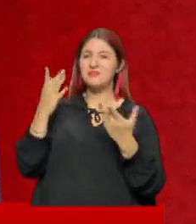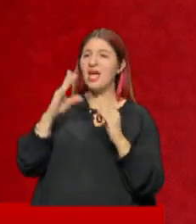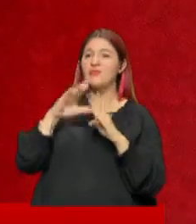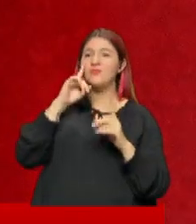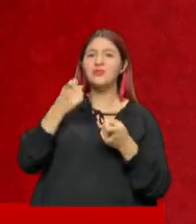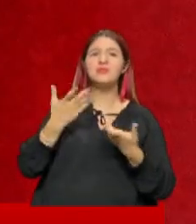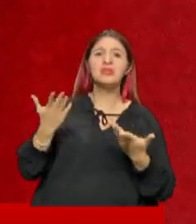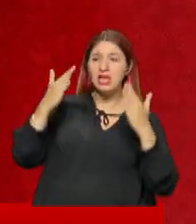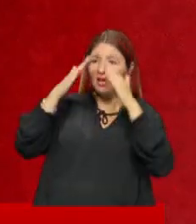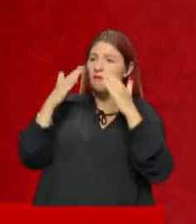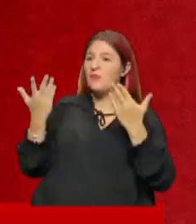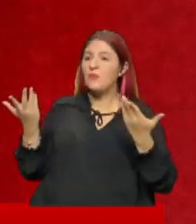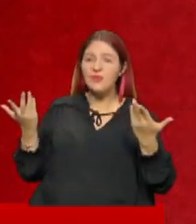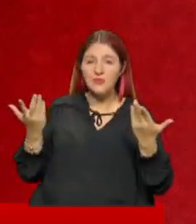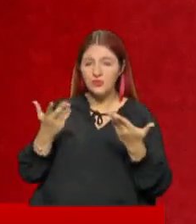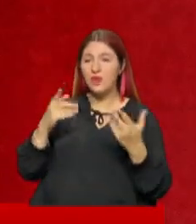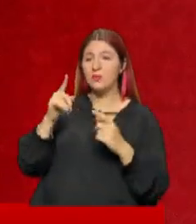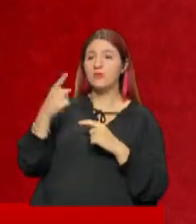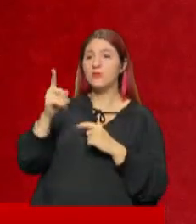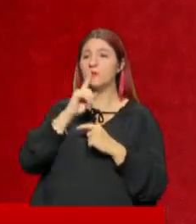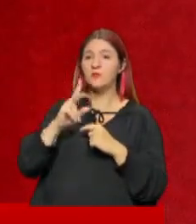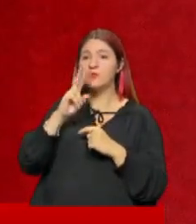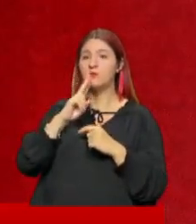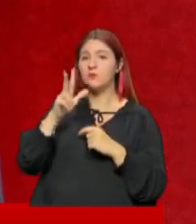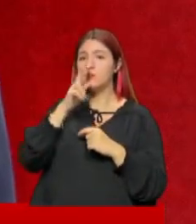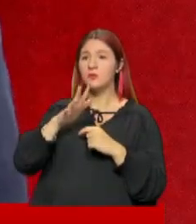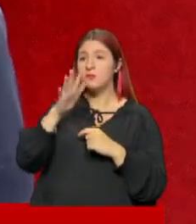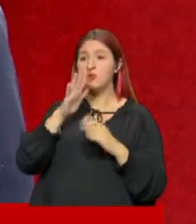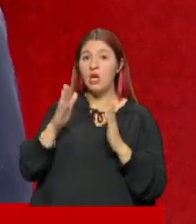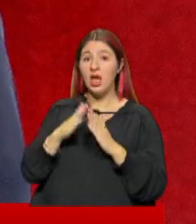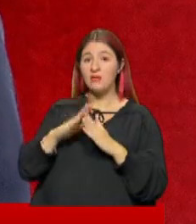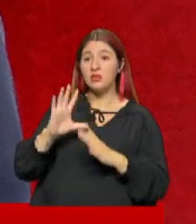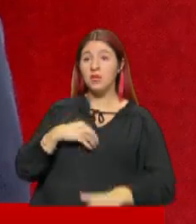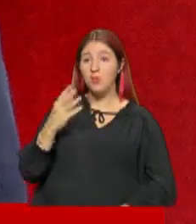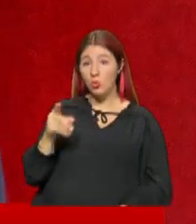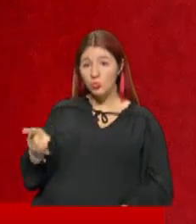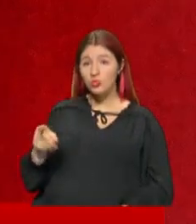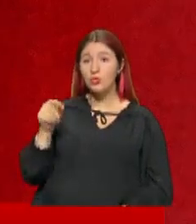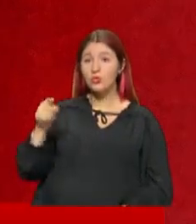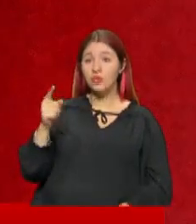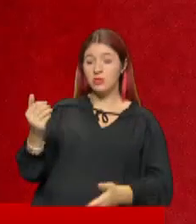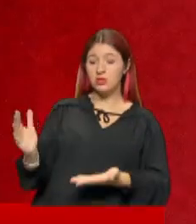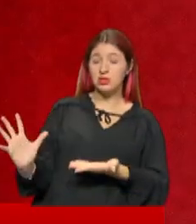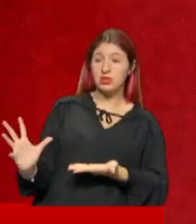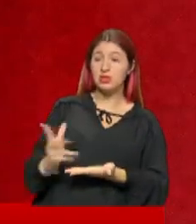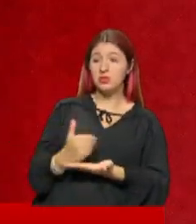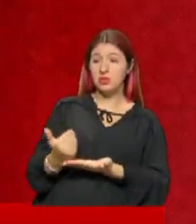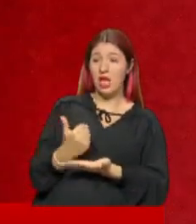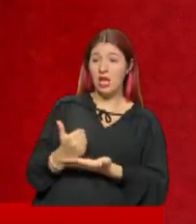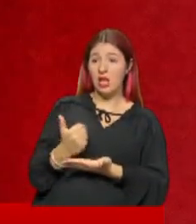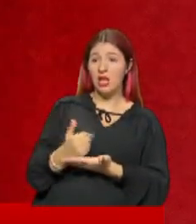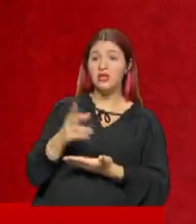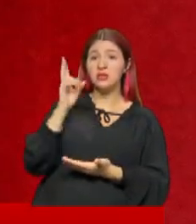bulamazken, bir tarafta 100, 200, 300, 500 daire sahibi olup buradan elde ettikleri